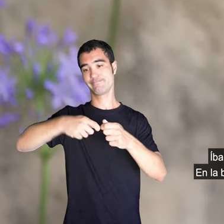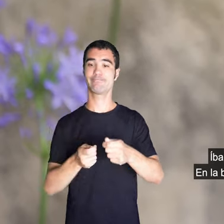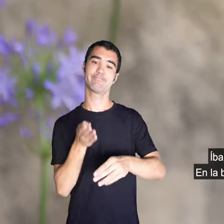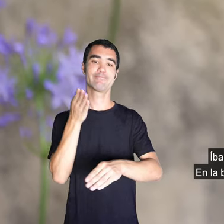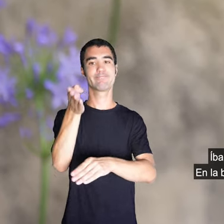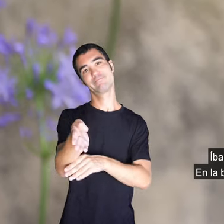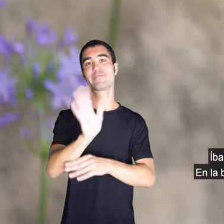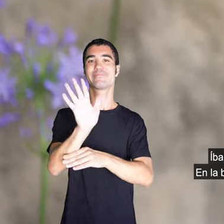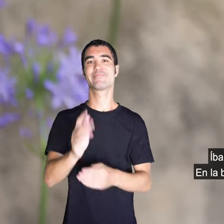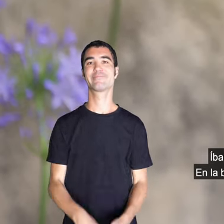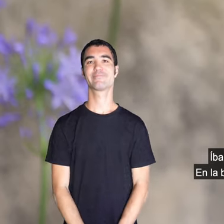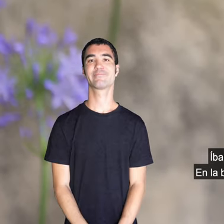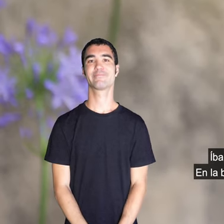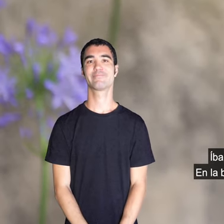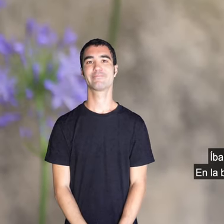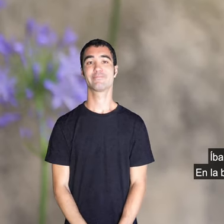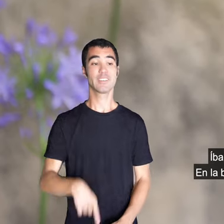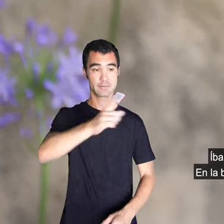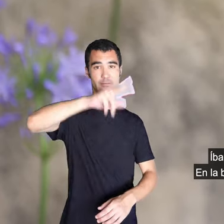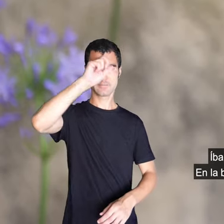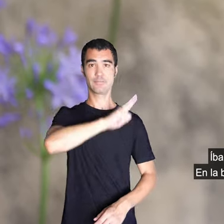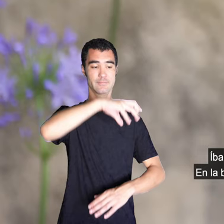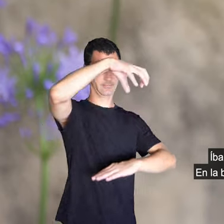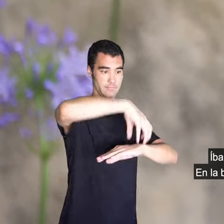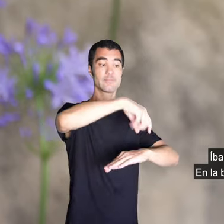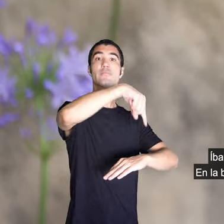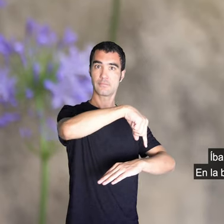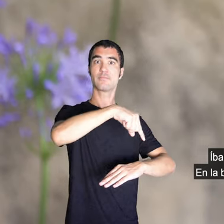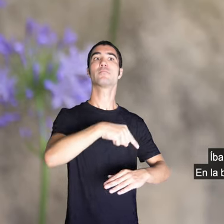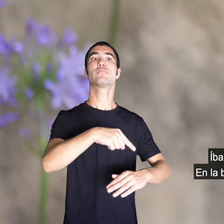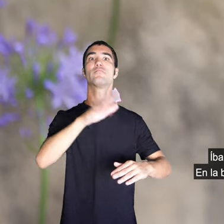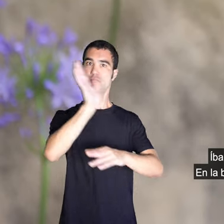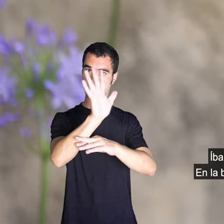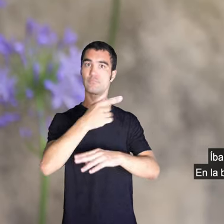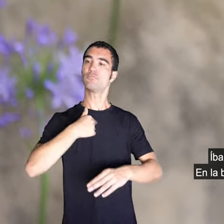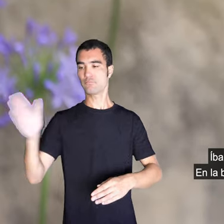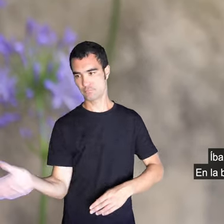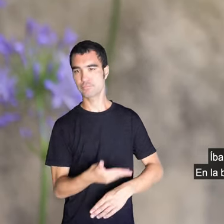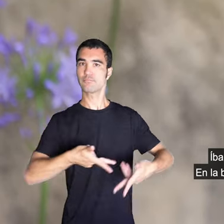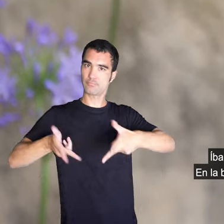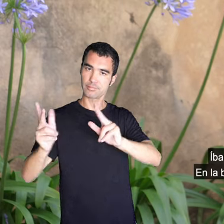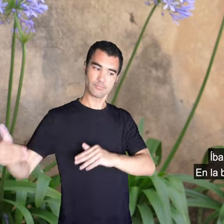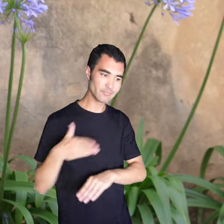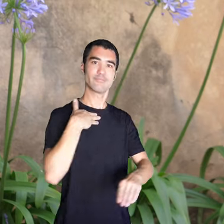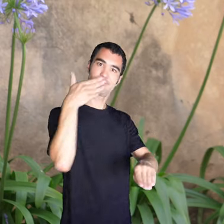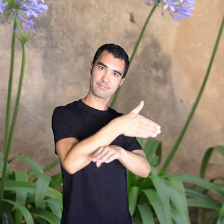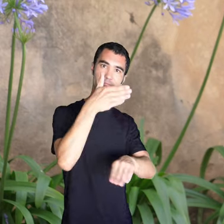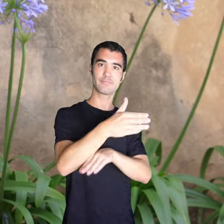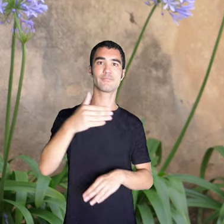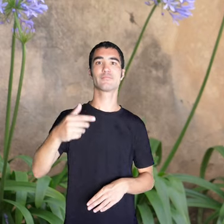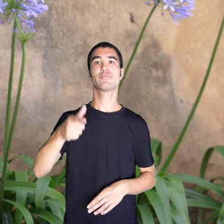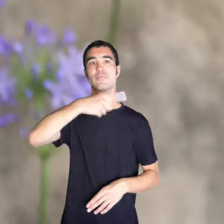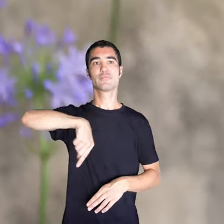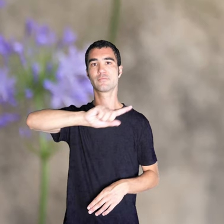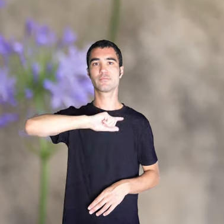i anàvem al cine. I a la base també en feien de cine, mos deixaven passar, també hi anàvem. Anava al poble, si